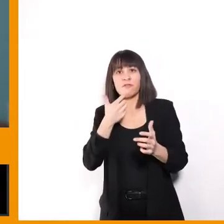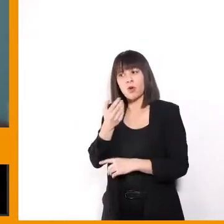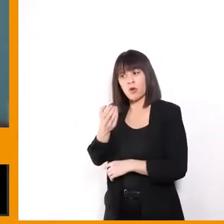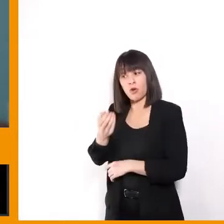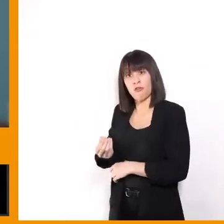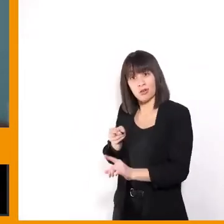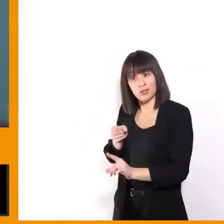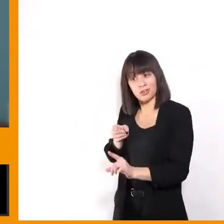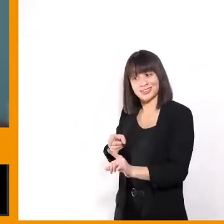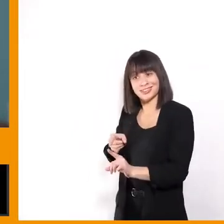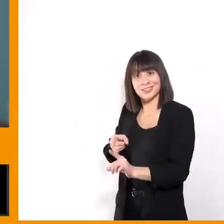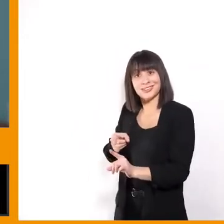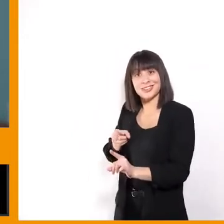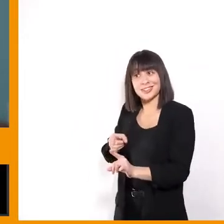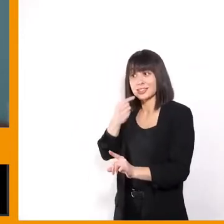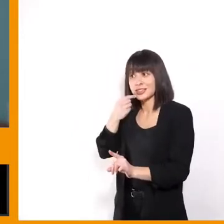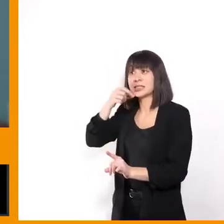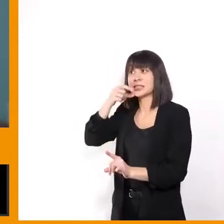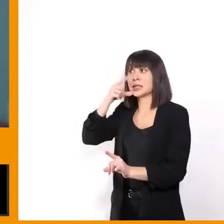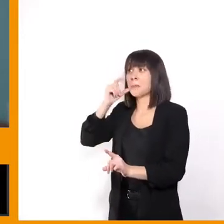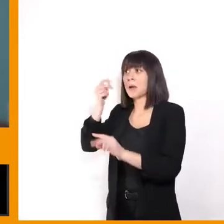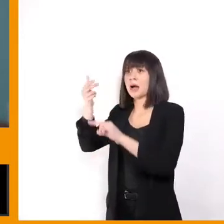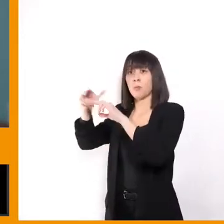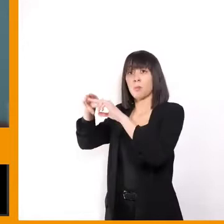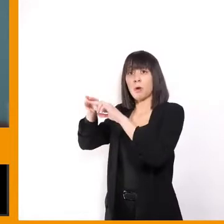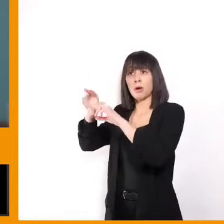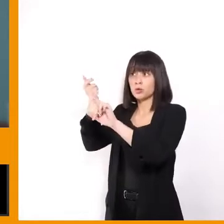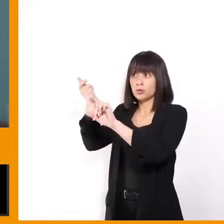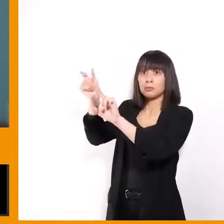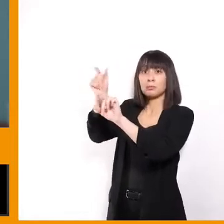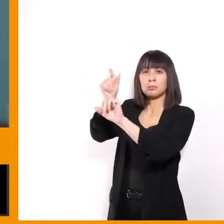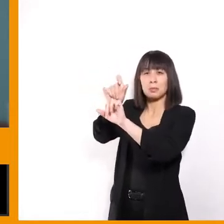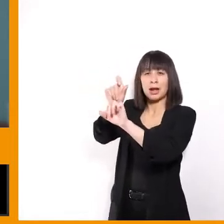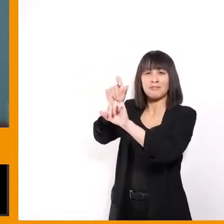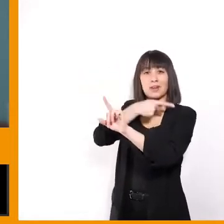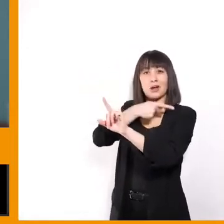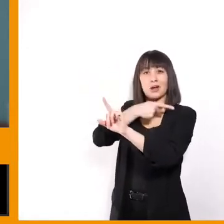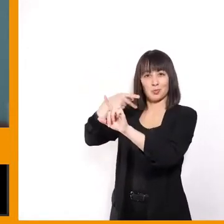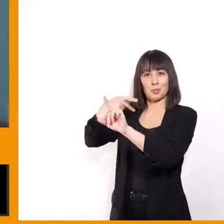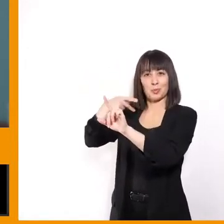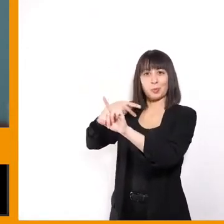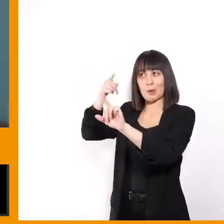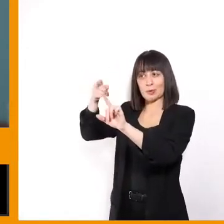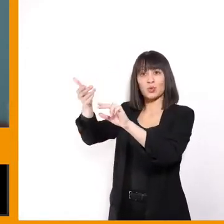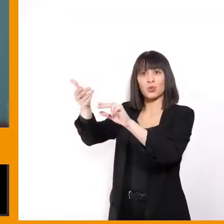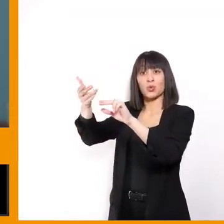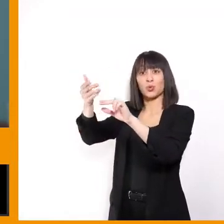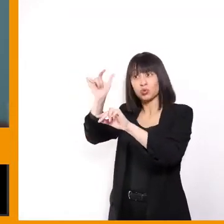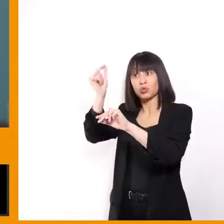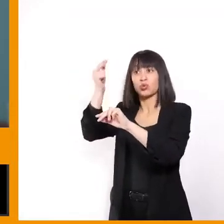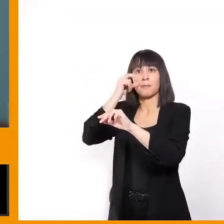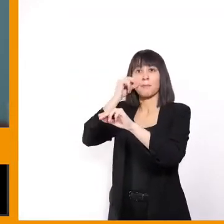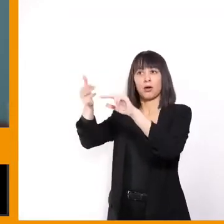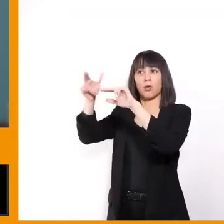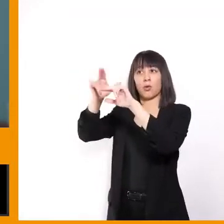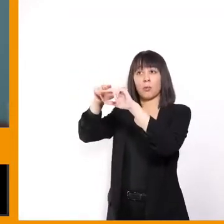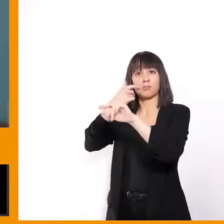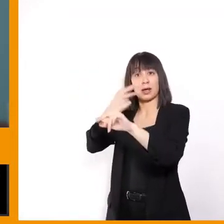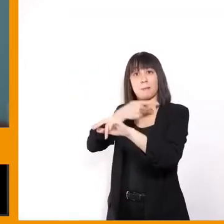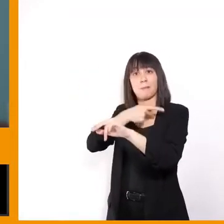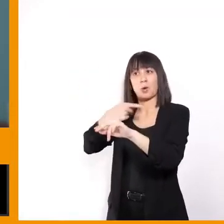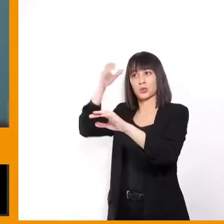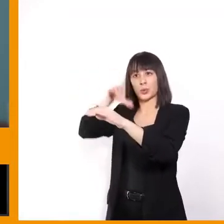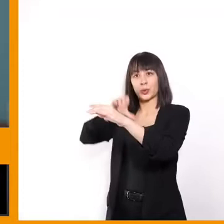du dernier parent survivant la pension de reversion de ce dernier parent, en plus de leur allocation adulte handicapé. Ça permettra